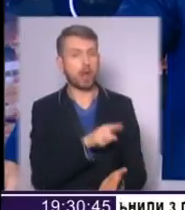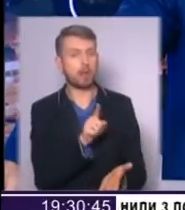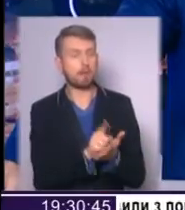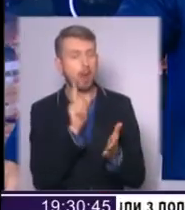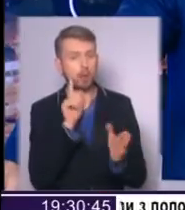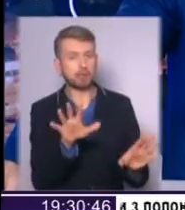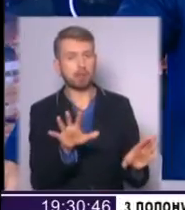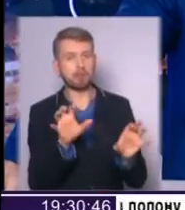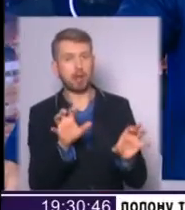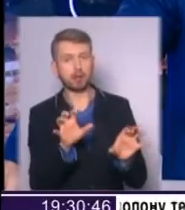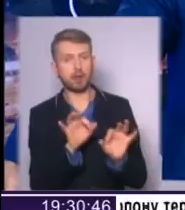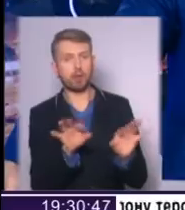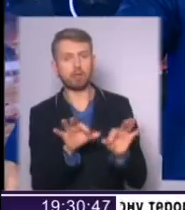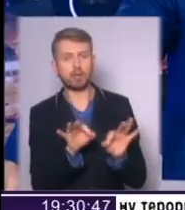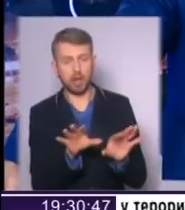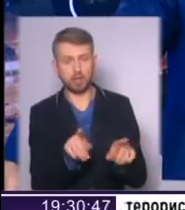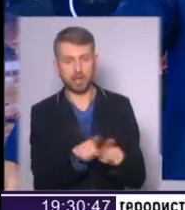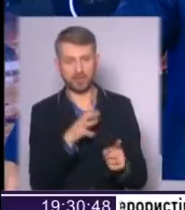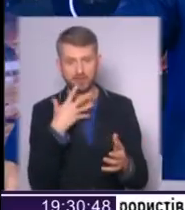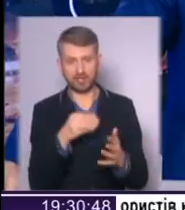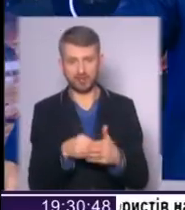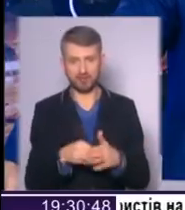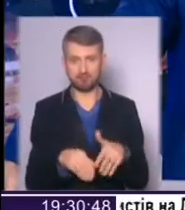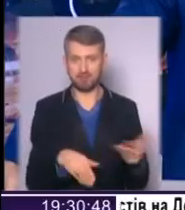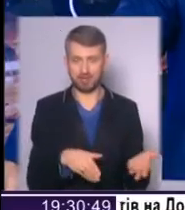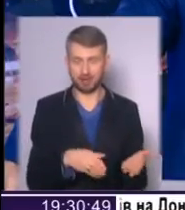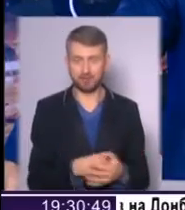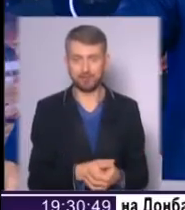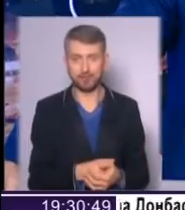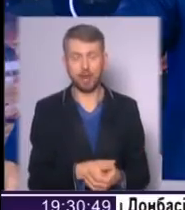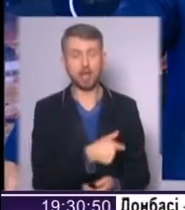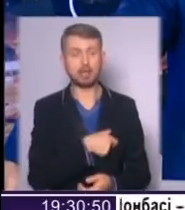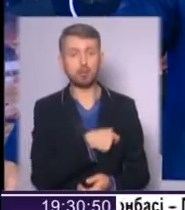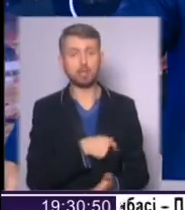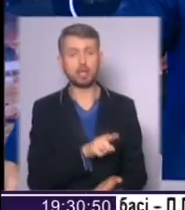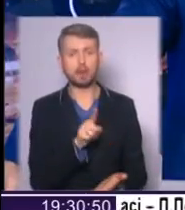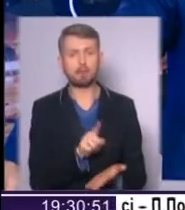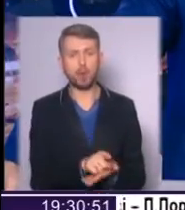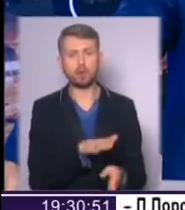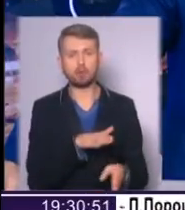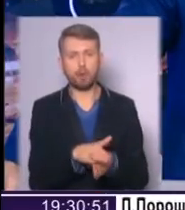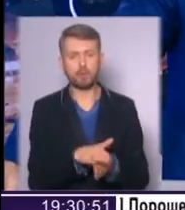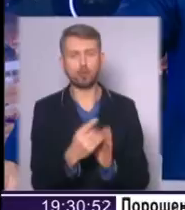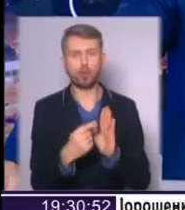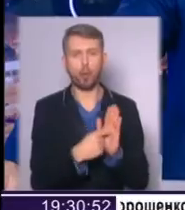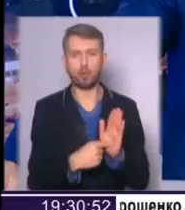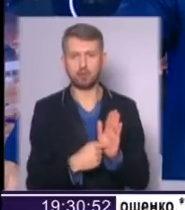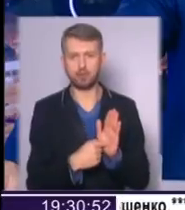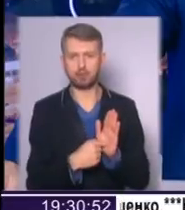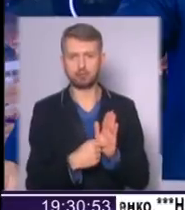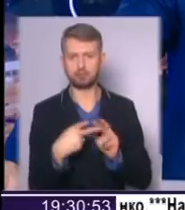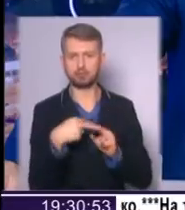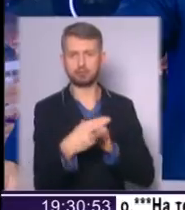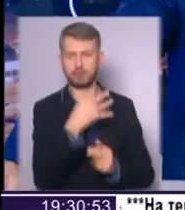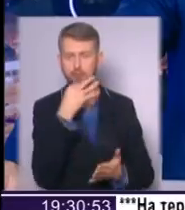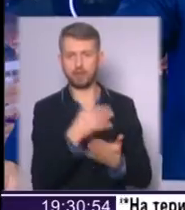сприймати коментар такий в свій бік, ну, депутати мають повністю розділяти відповідальність за дії уряду, навіть